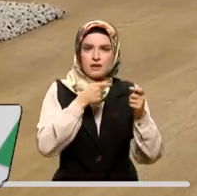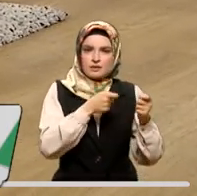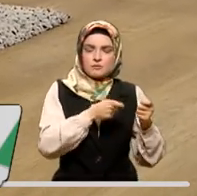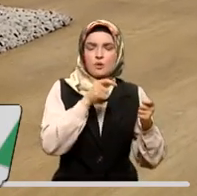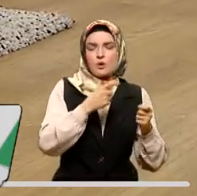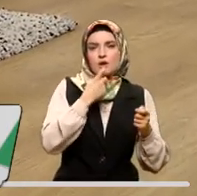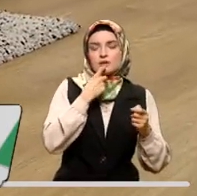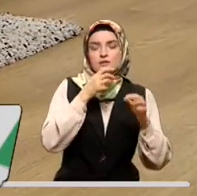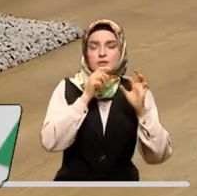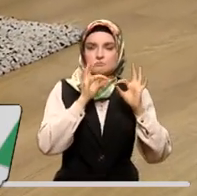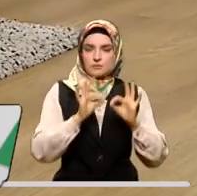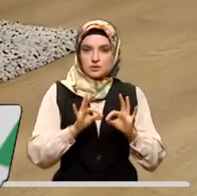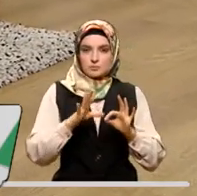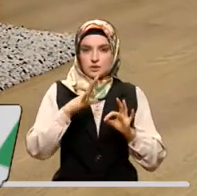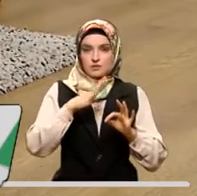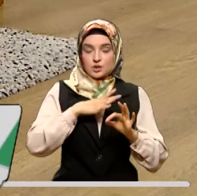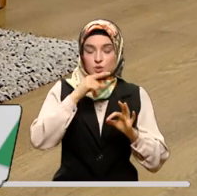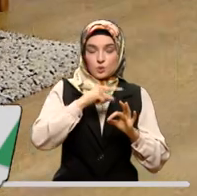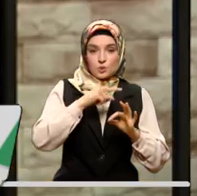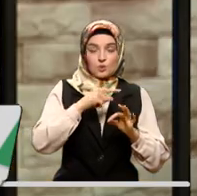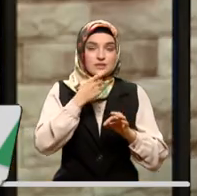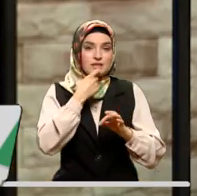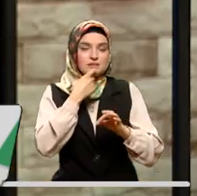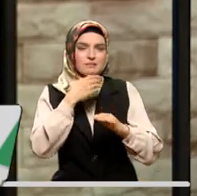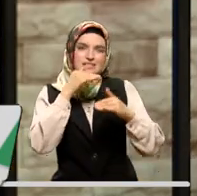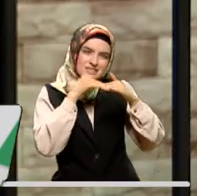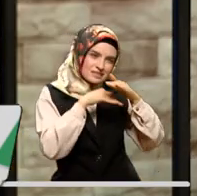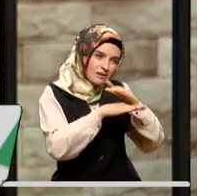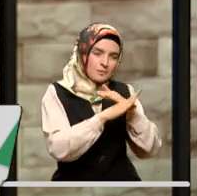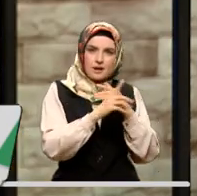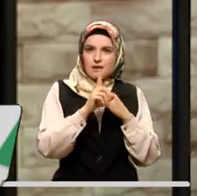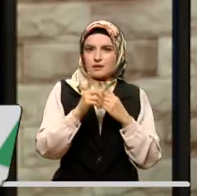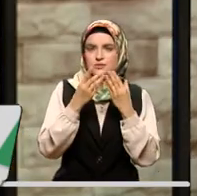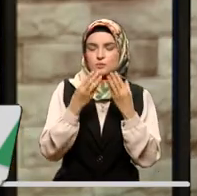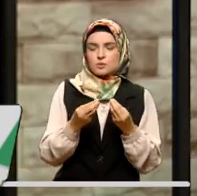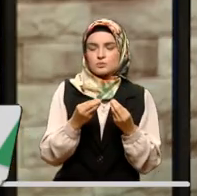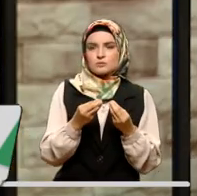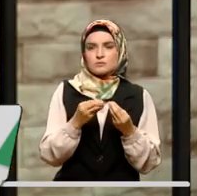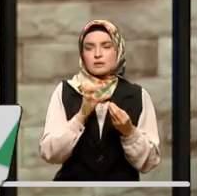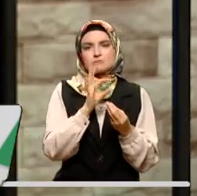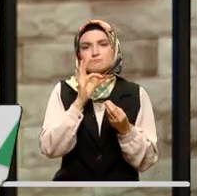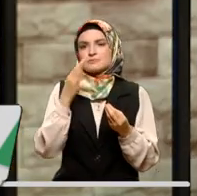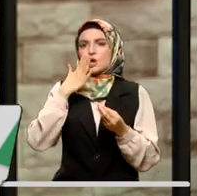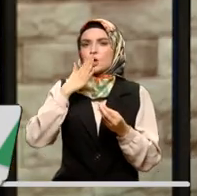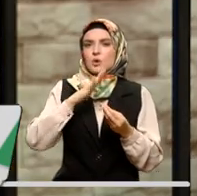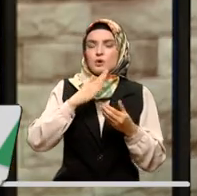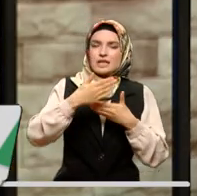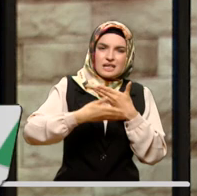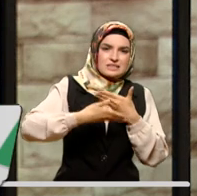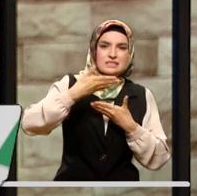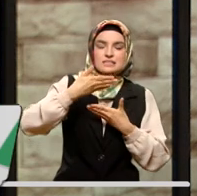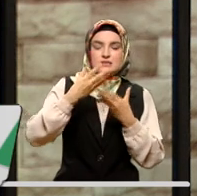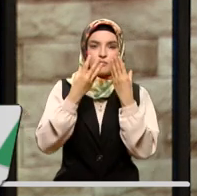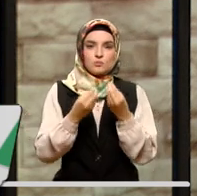yaşta saklanması gerektiğini, yani kimsenin olmadığı yerde altının açılabileceğini, annesiyle kendisi